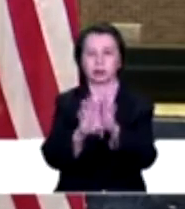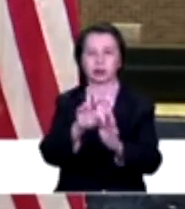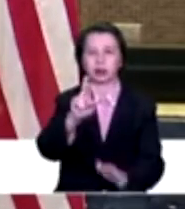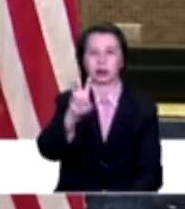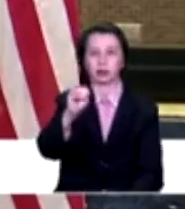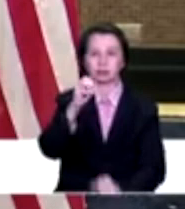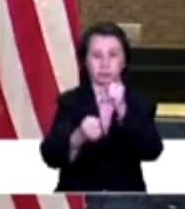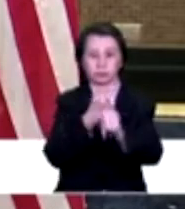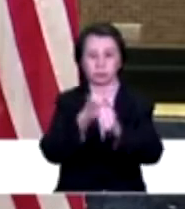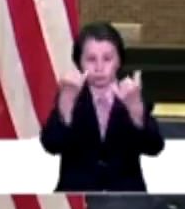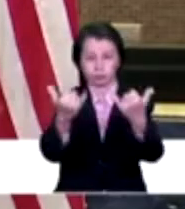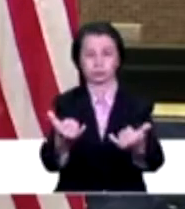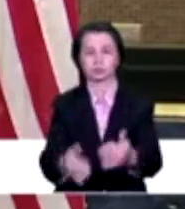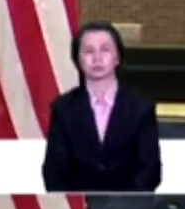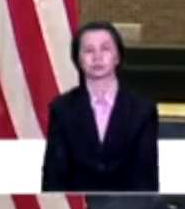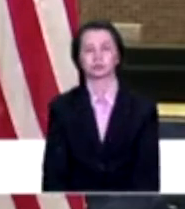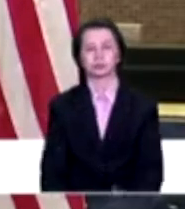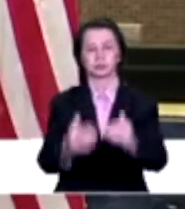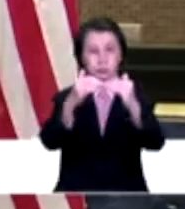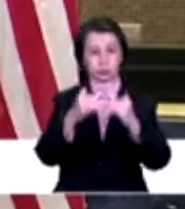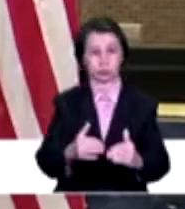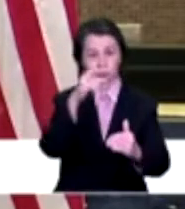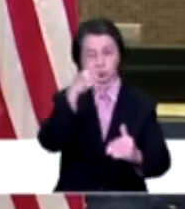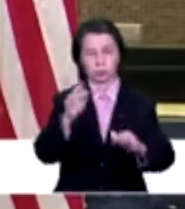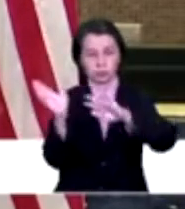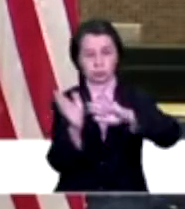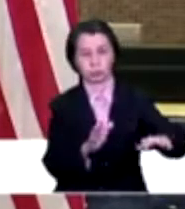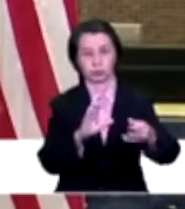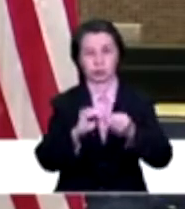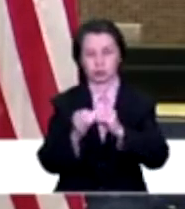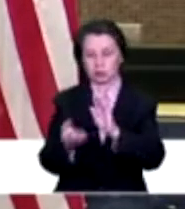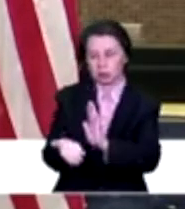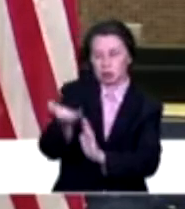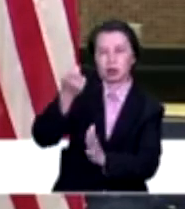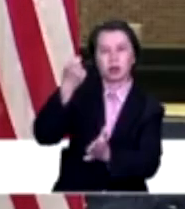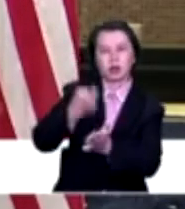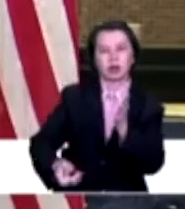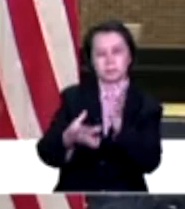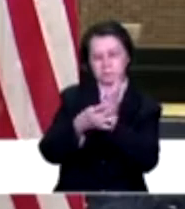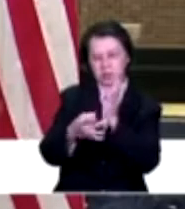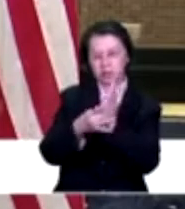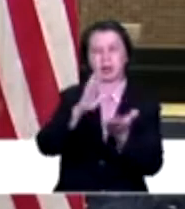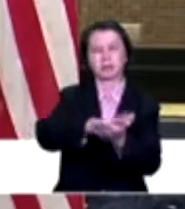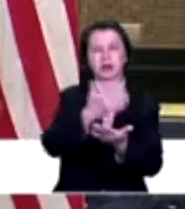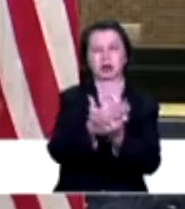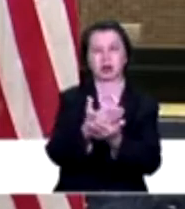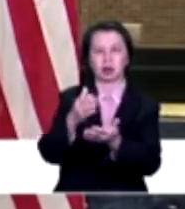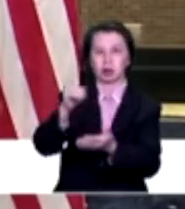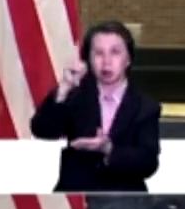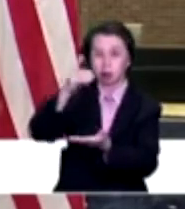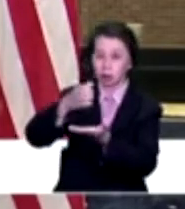RM6 bilion tahun ini. Seterusnya, untuk menangani isu kenaikan harga minyak masak, botol